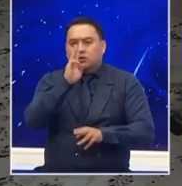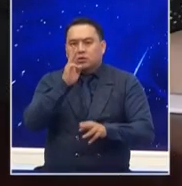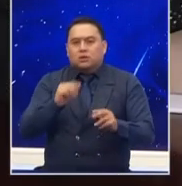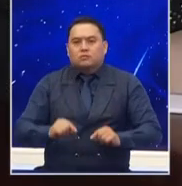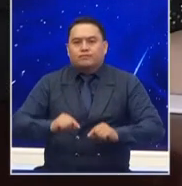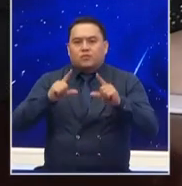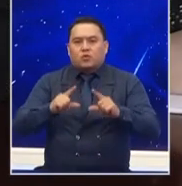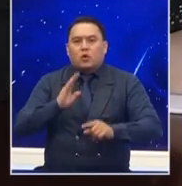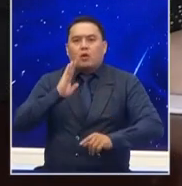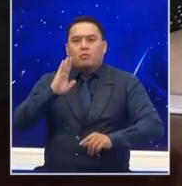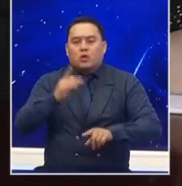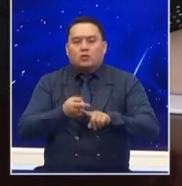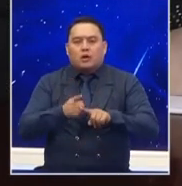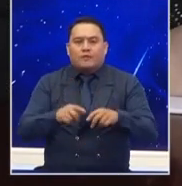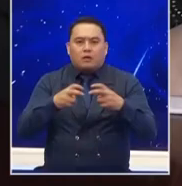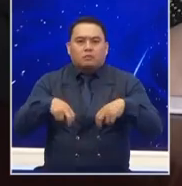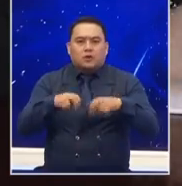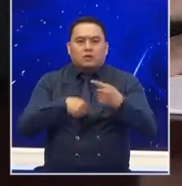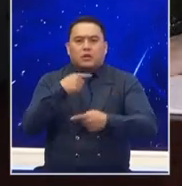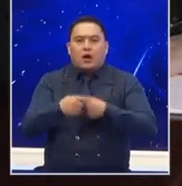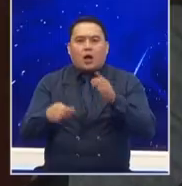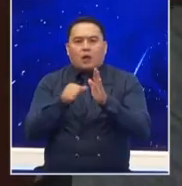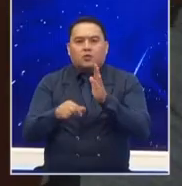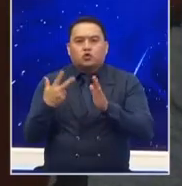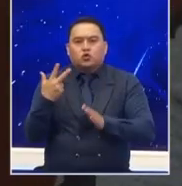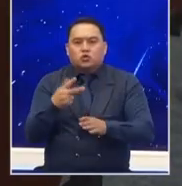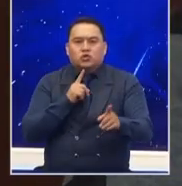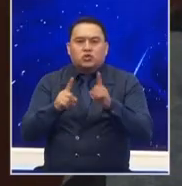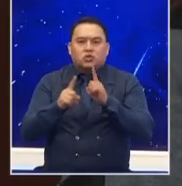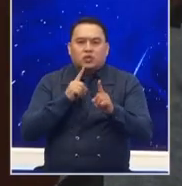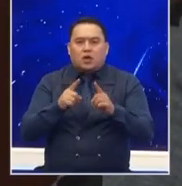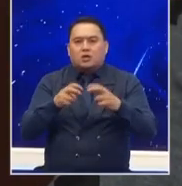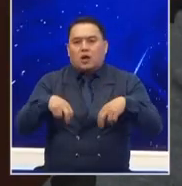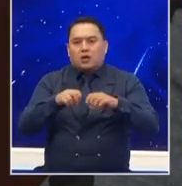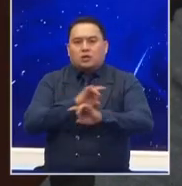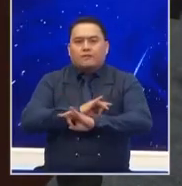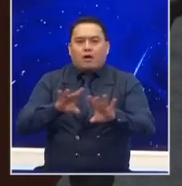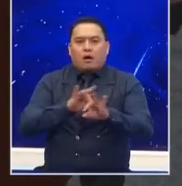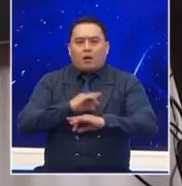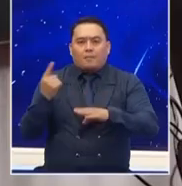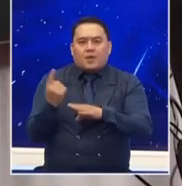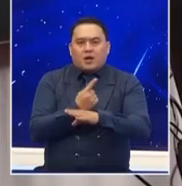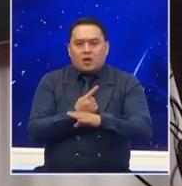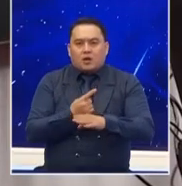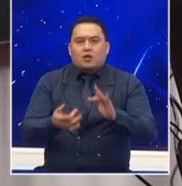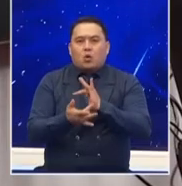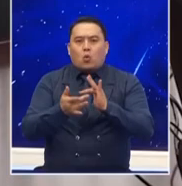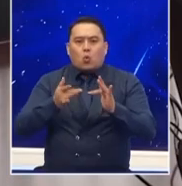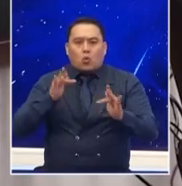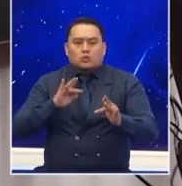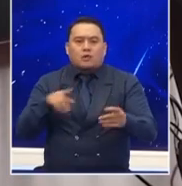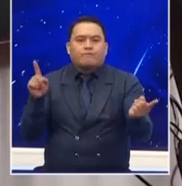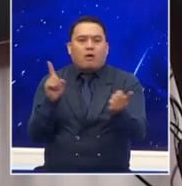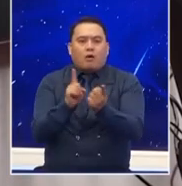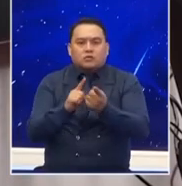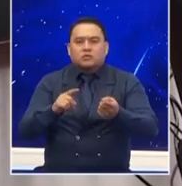тыс қалмапты. Бұл облыстық мәслихаттың кезектен тыс 63-ші сессиясында айтылған алғашқы кезектегі мәселелер.